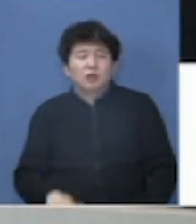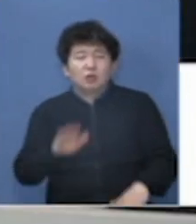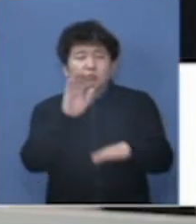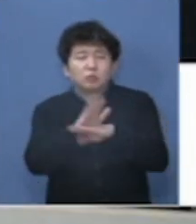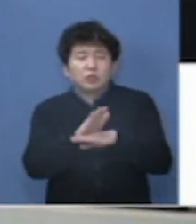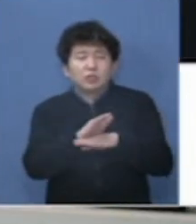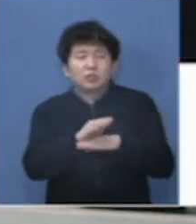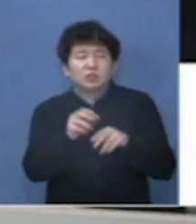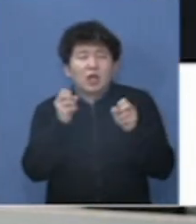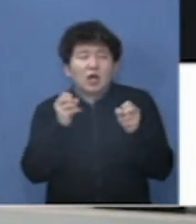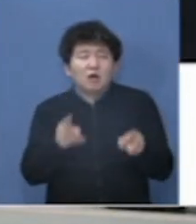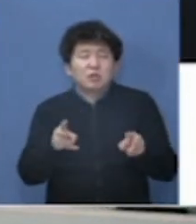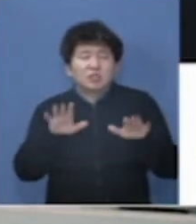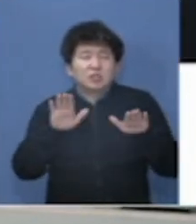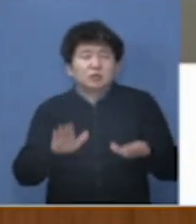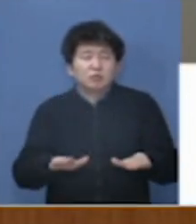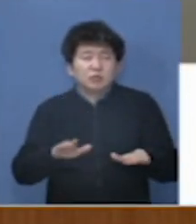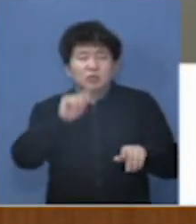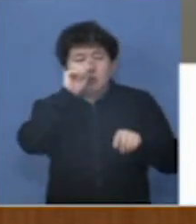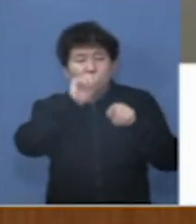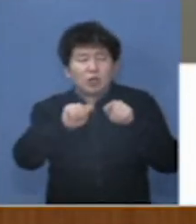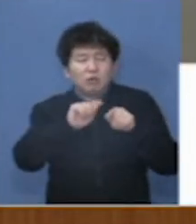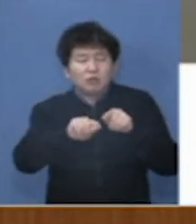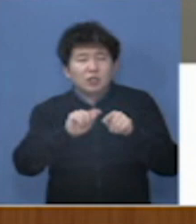үлкен мәселелердің алдын алуға көмектеседі.